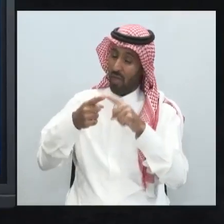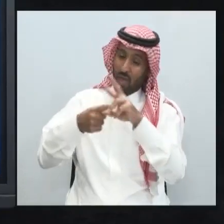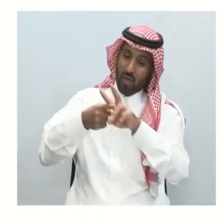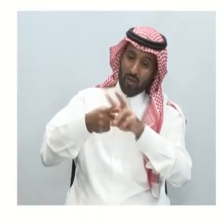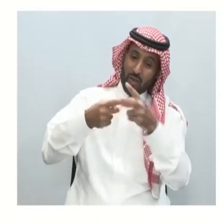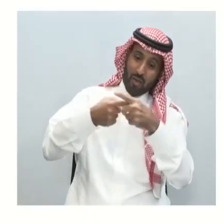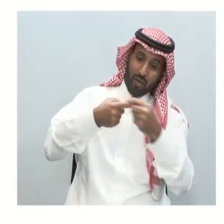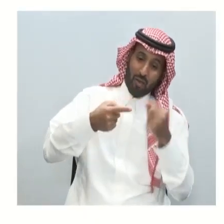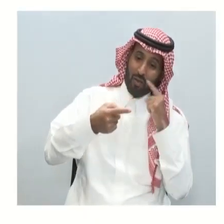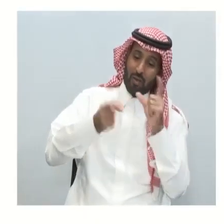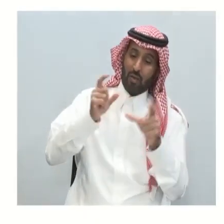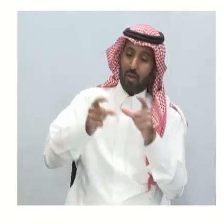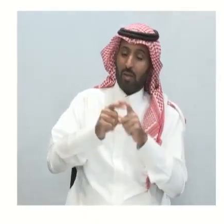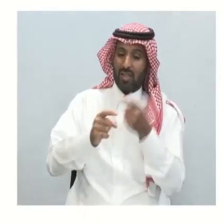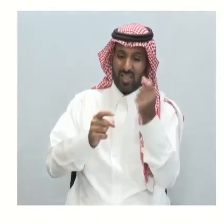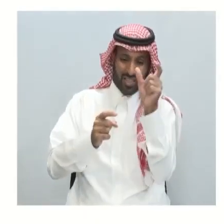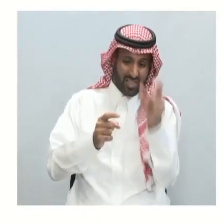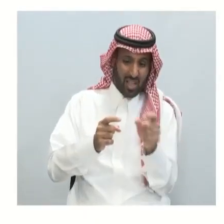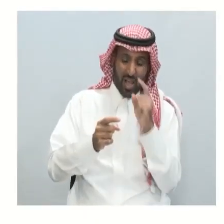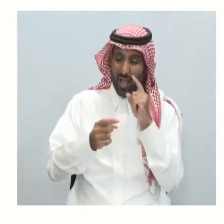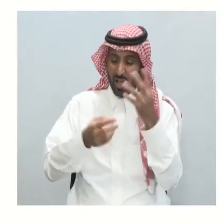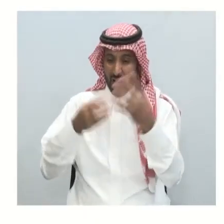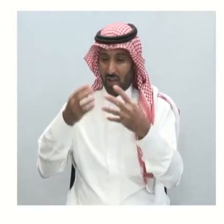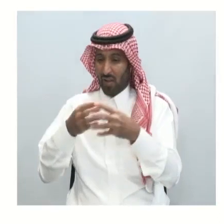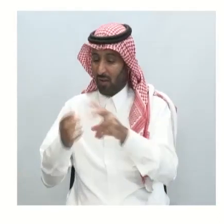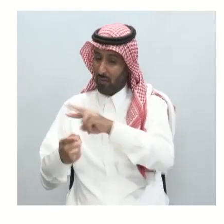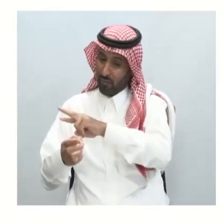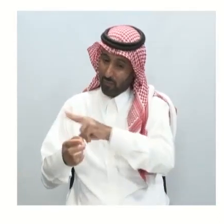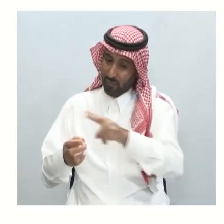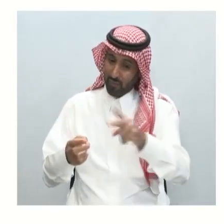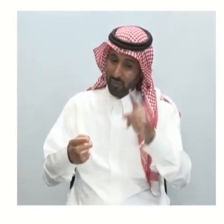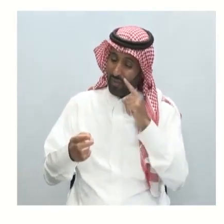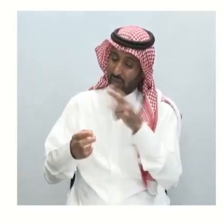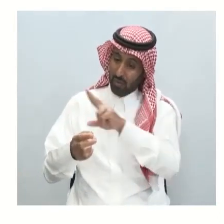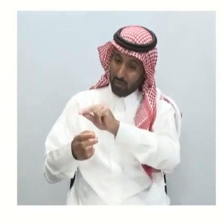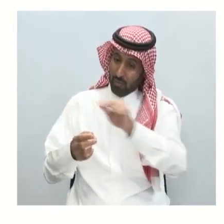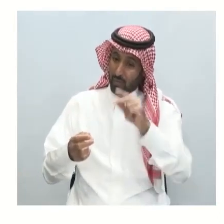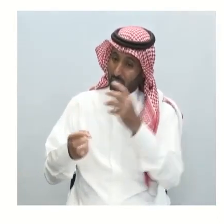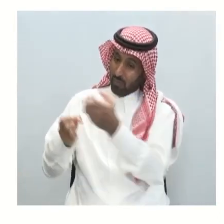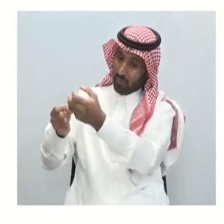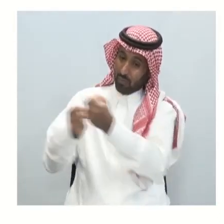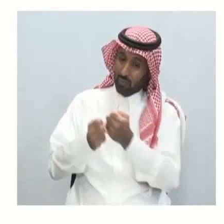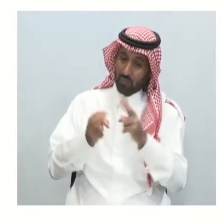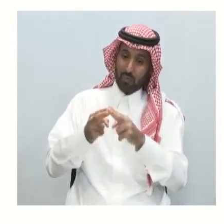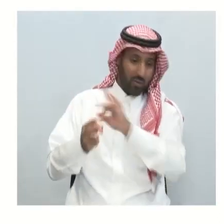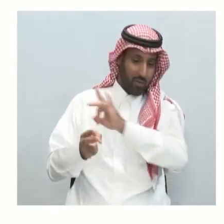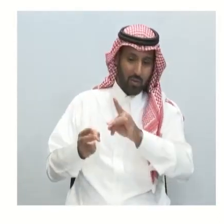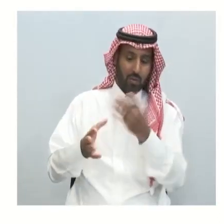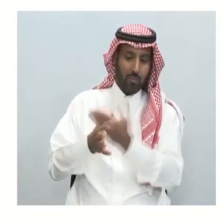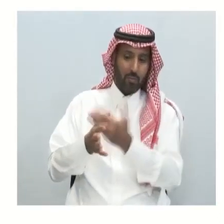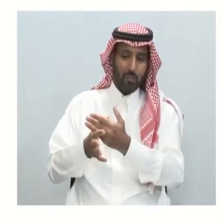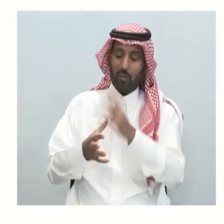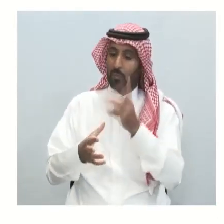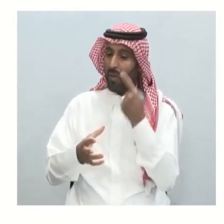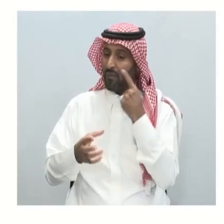كذلك تحدثنا عن الجزيئات ذات الروابط التساهميه غير القطبيه وقلنا انها لا تنجذب لاي مجال كهربائي بسبب عدم وجود